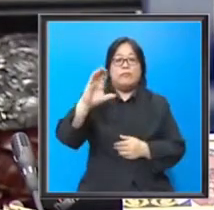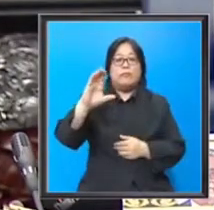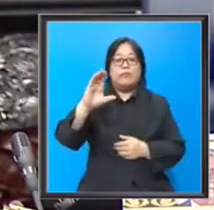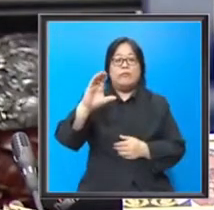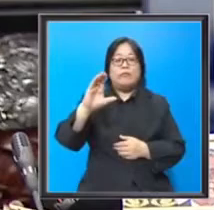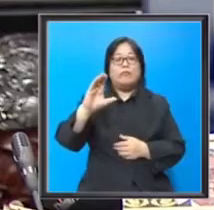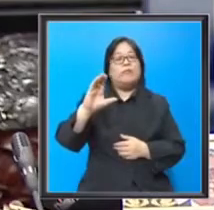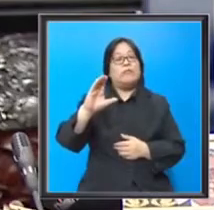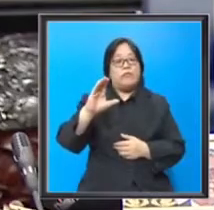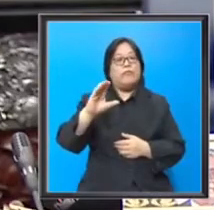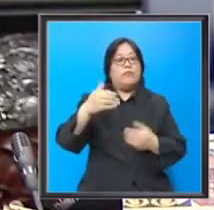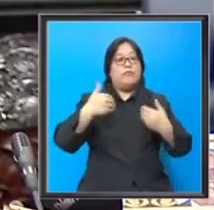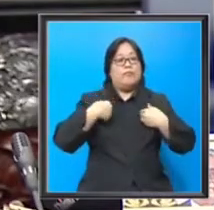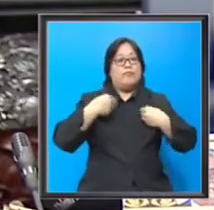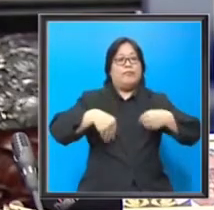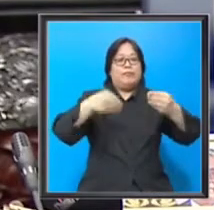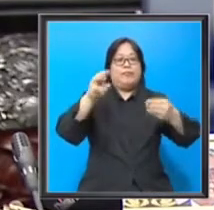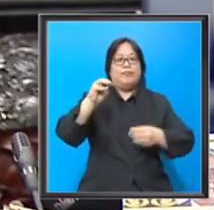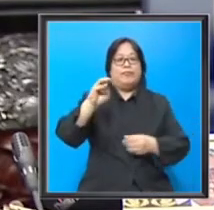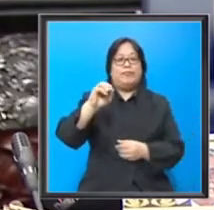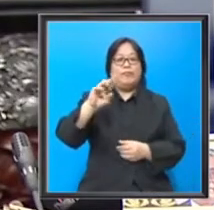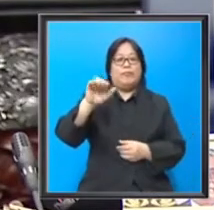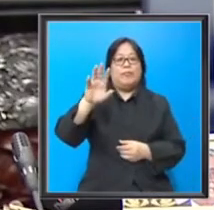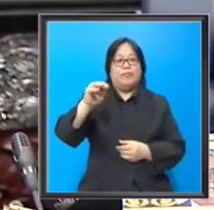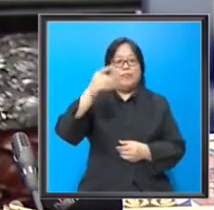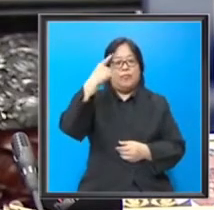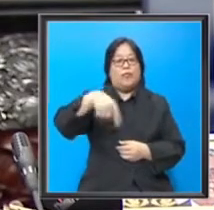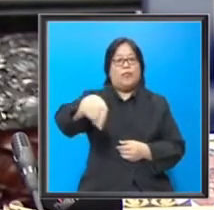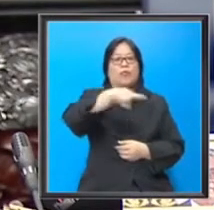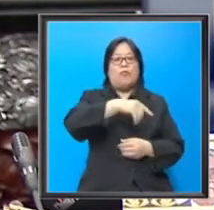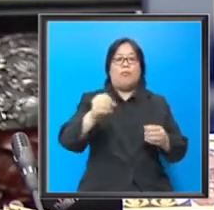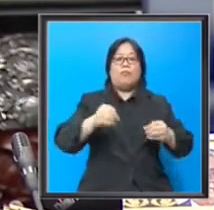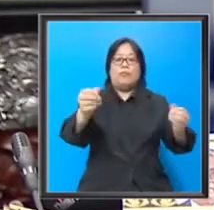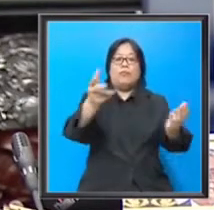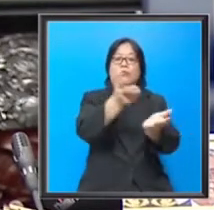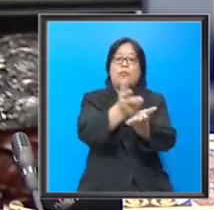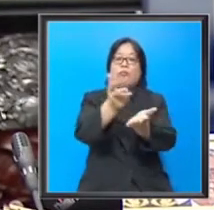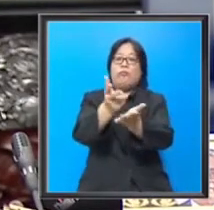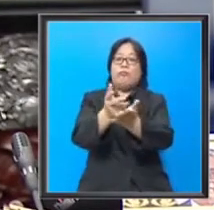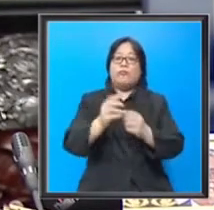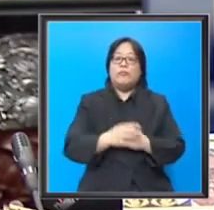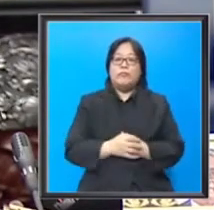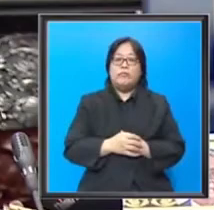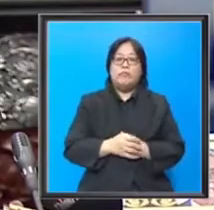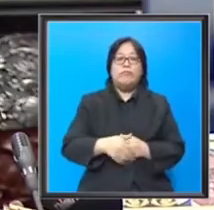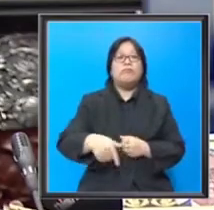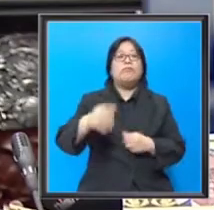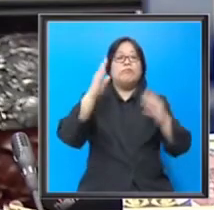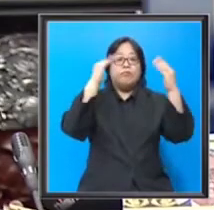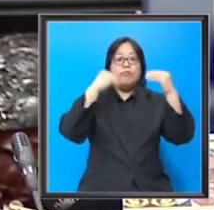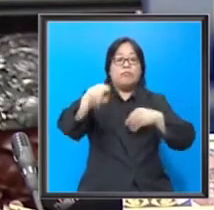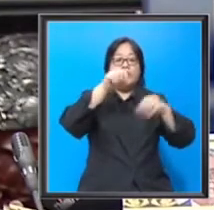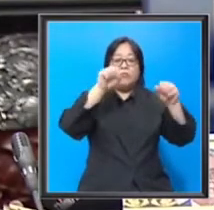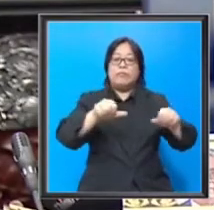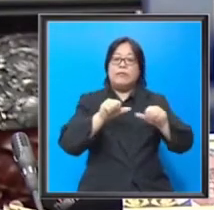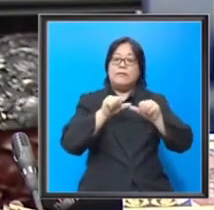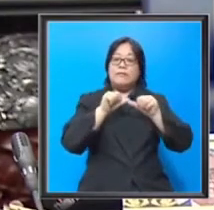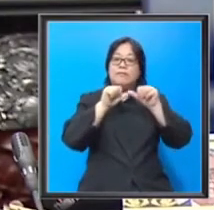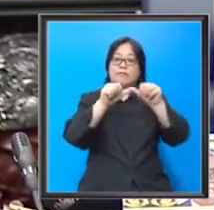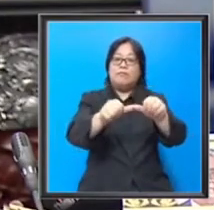telah pun memberi moratorium juga kepada overwrite ini supaya mereka dapat diteruskan